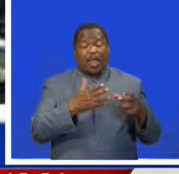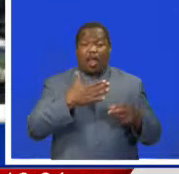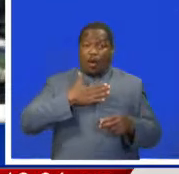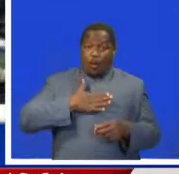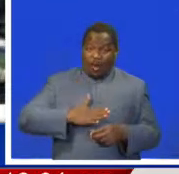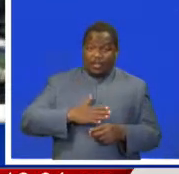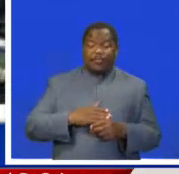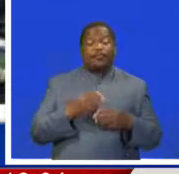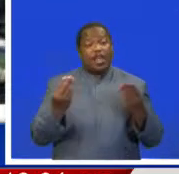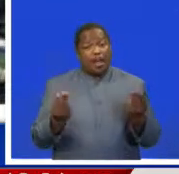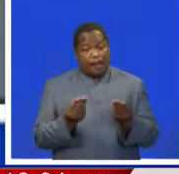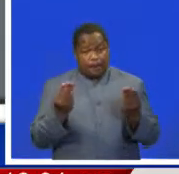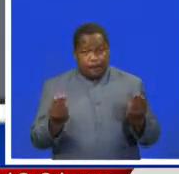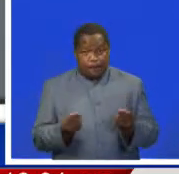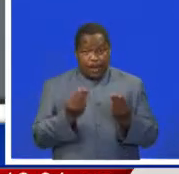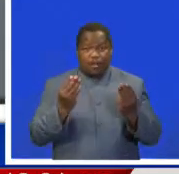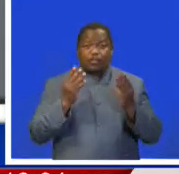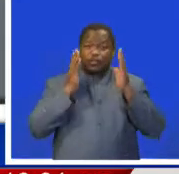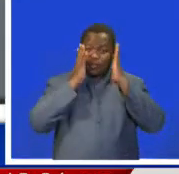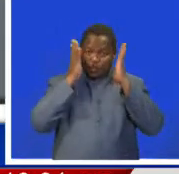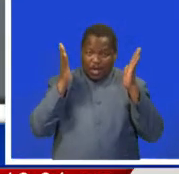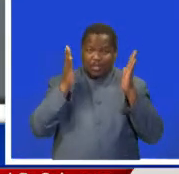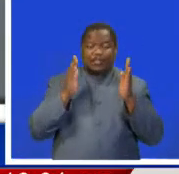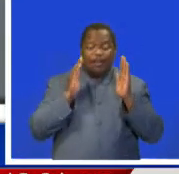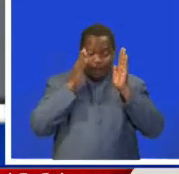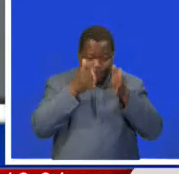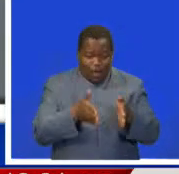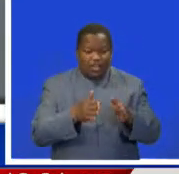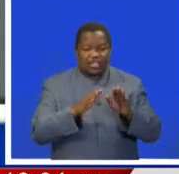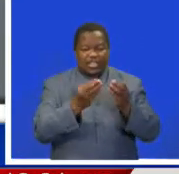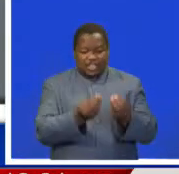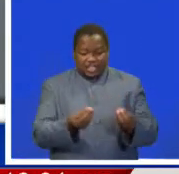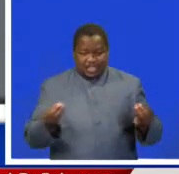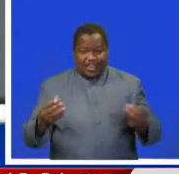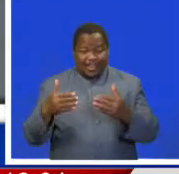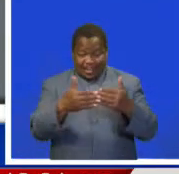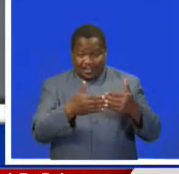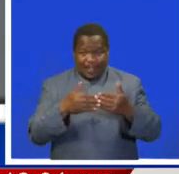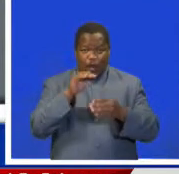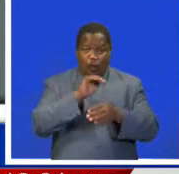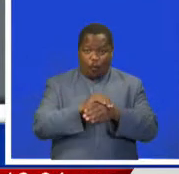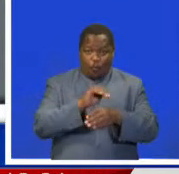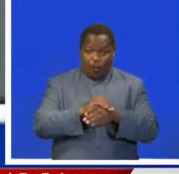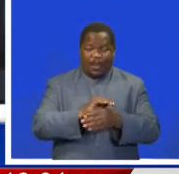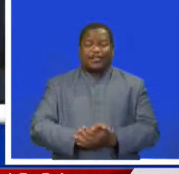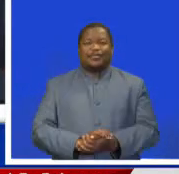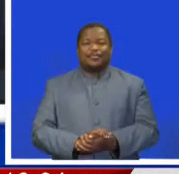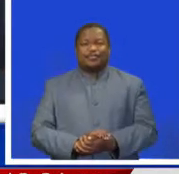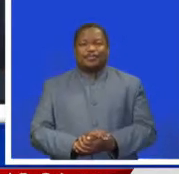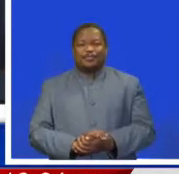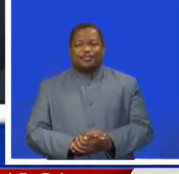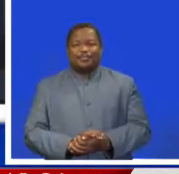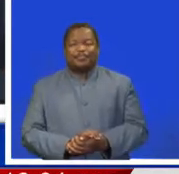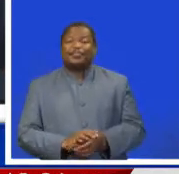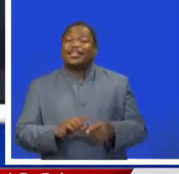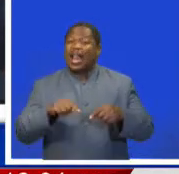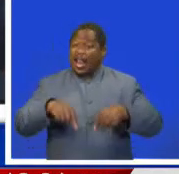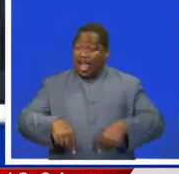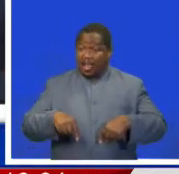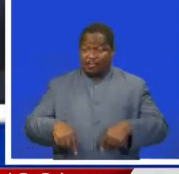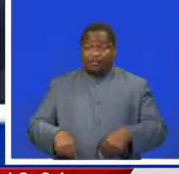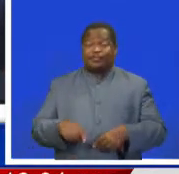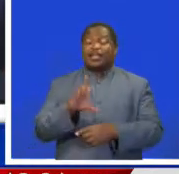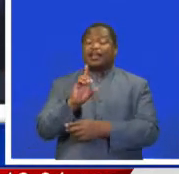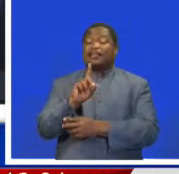kakhulukadi bantfana Komit leli hovis leli pinland vunankulu endlini yabaye esikhulu lihlangene lomuhla kutawukhulumisa